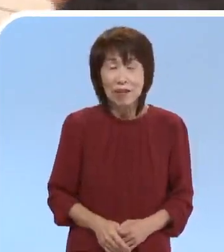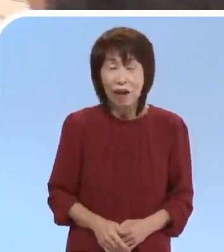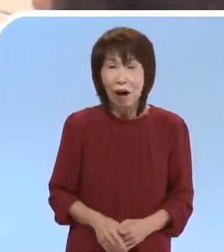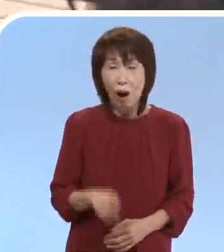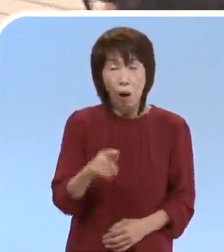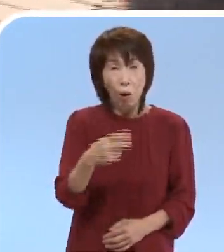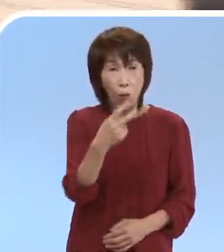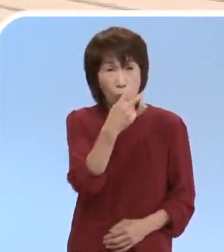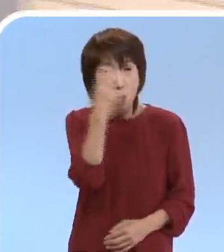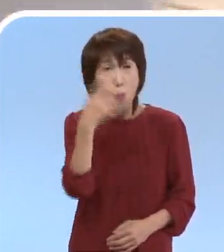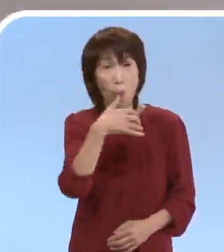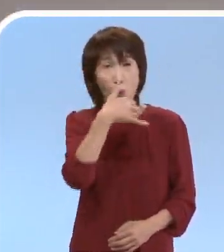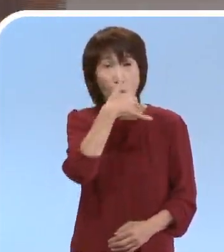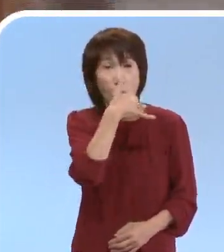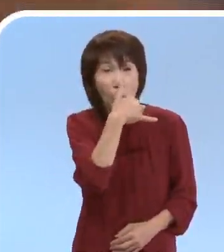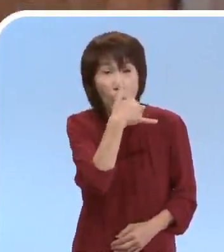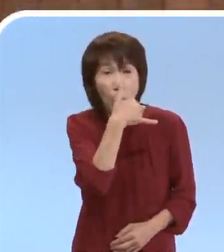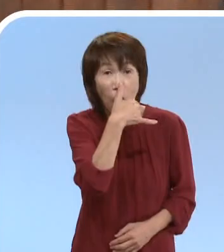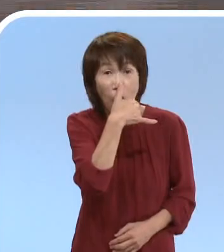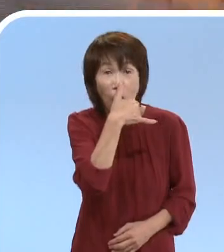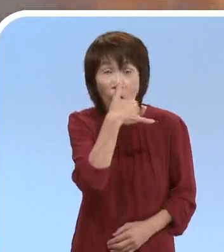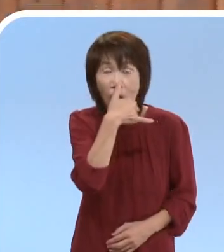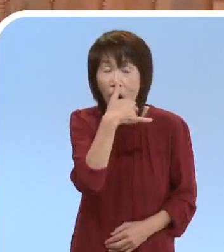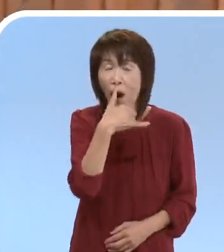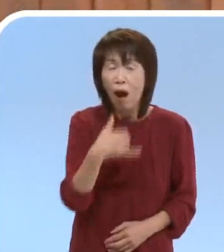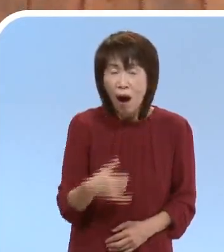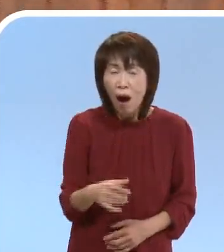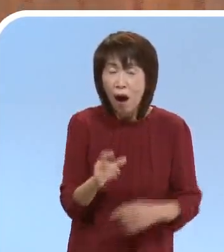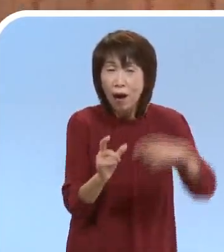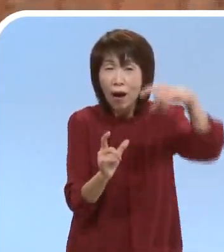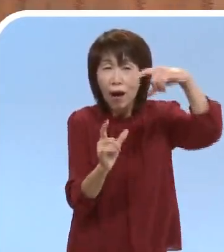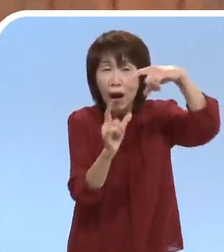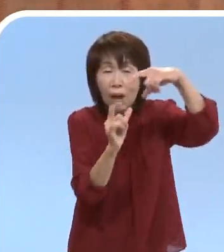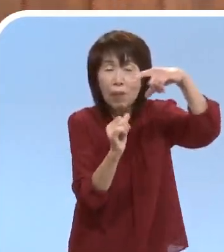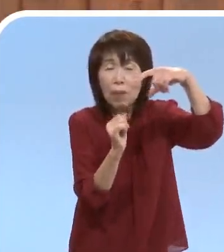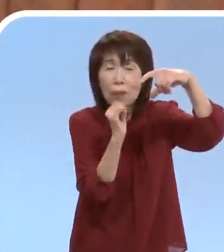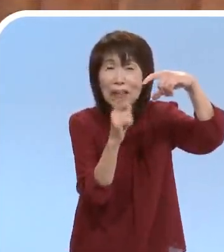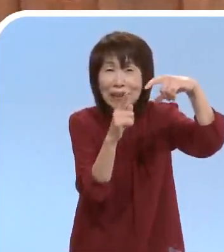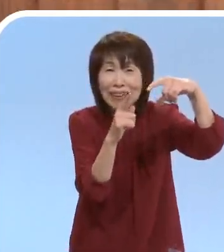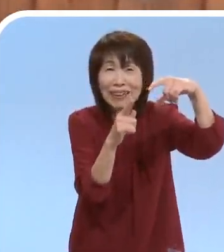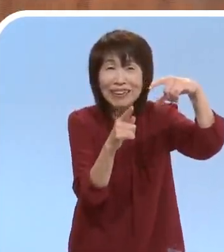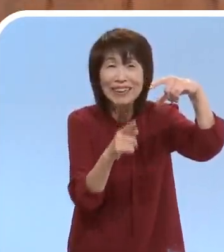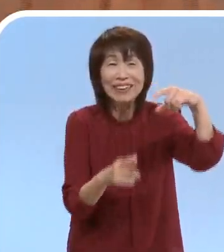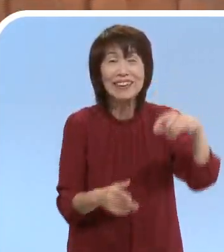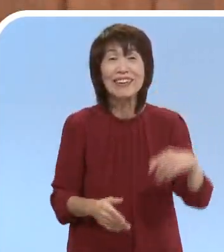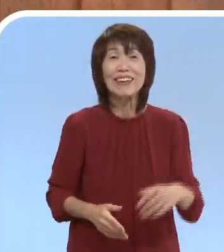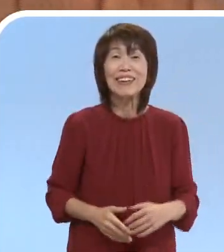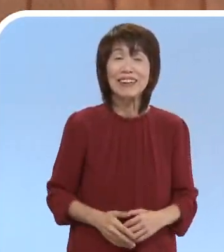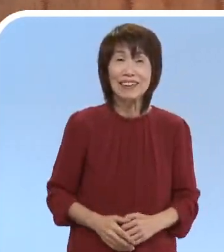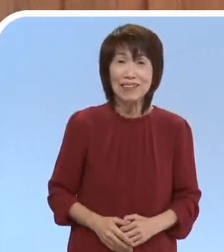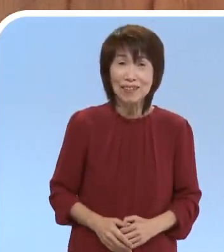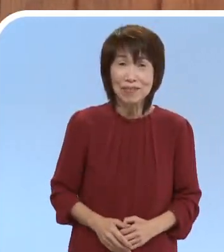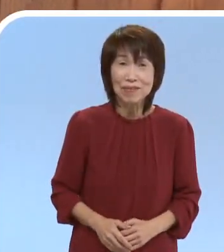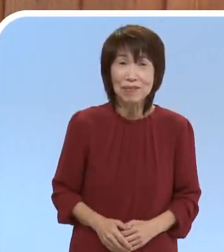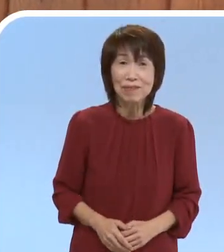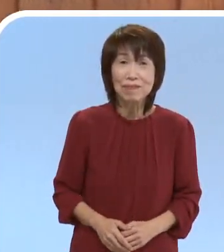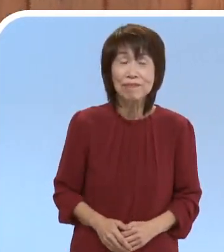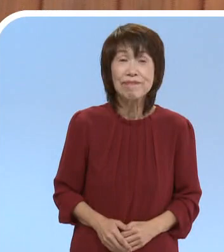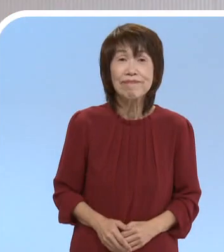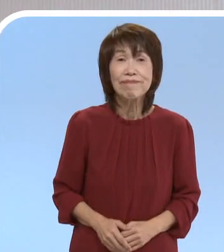う見つけたな。 このちっちゃい看板 隠れすぎやで。ちょっと